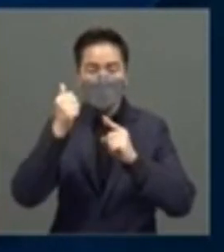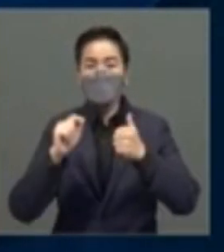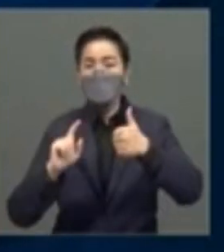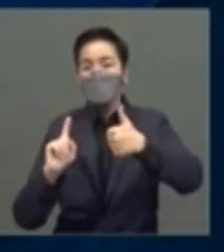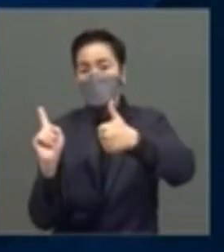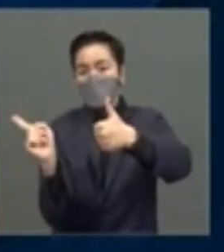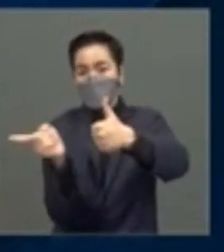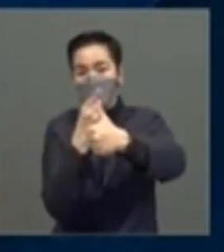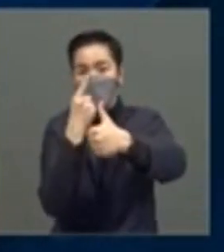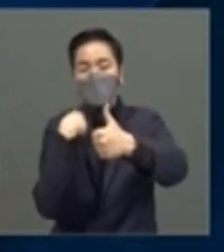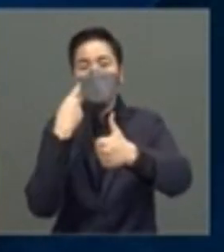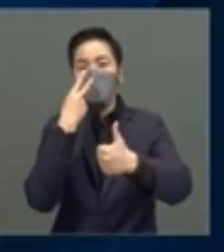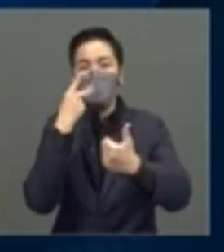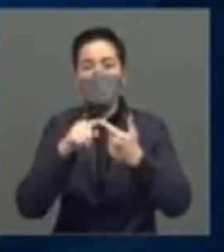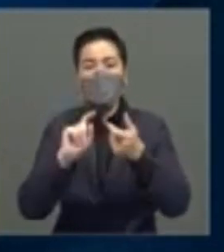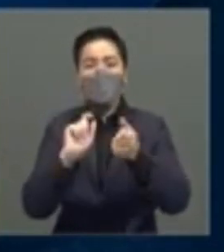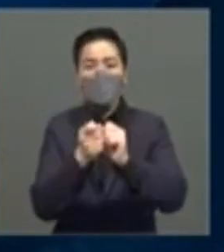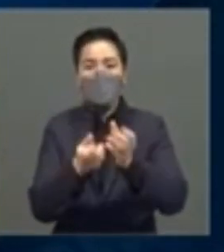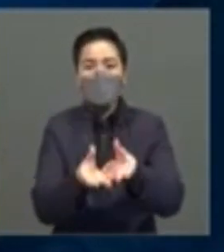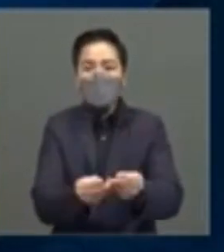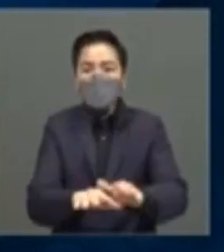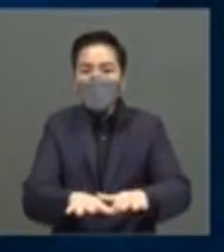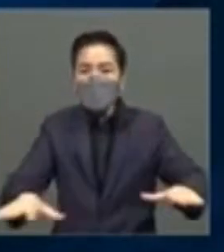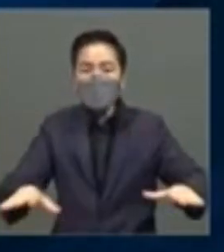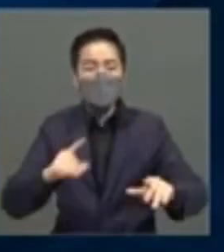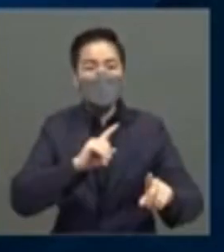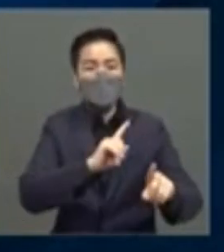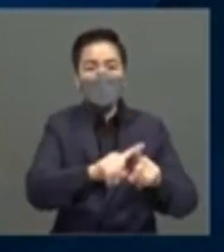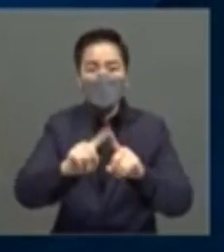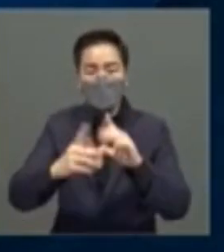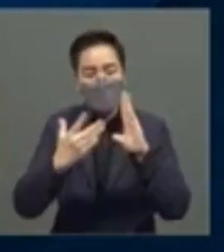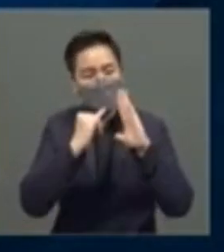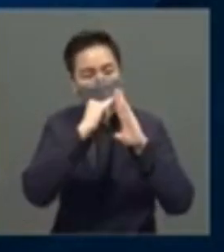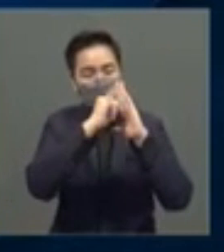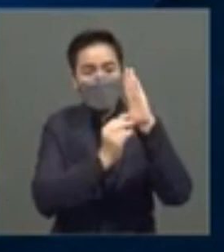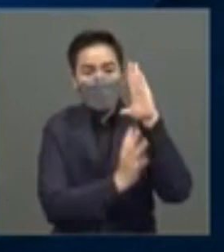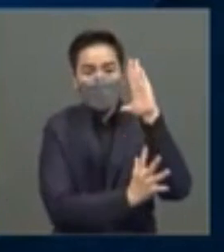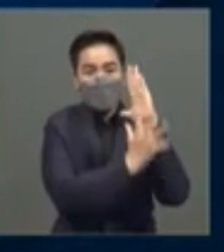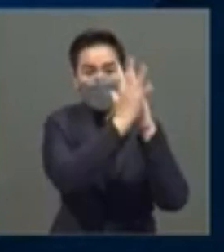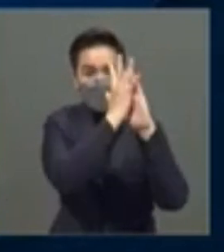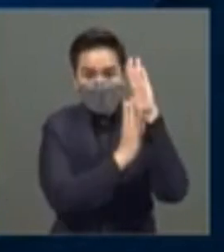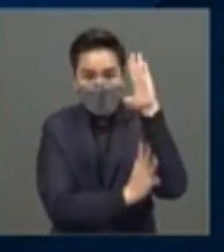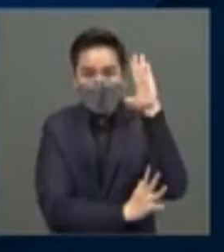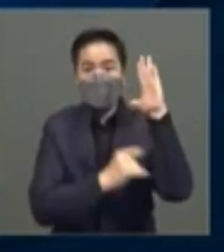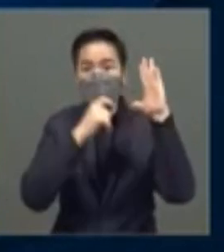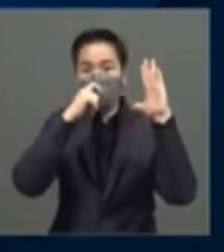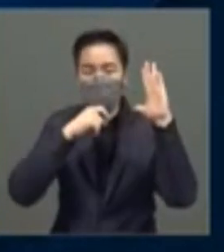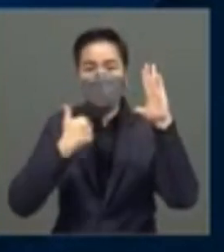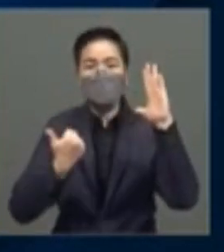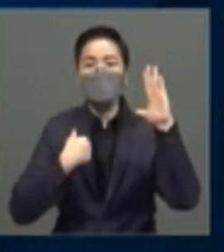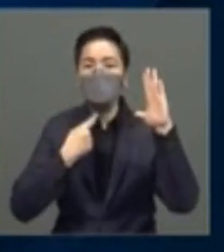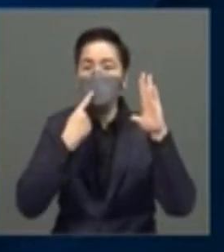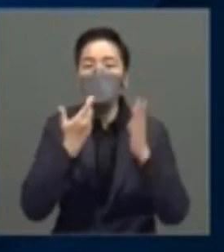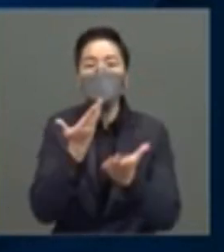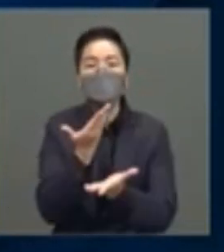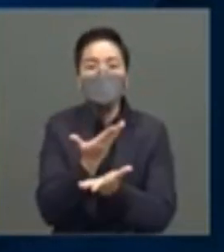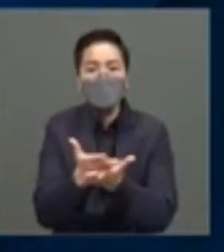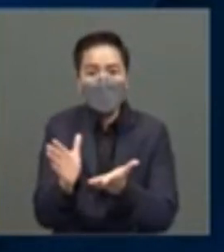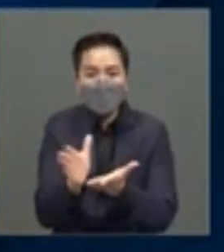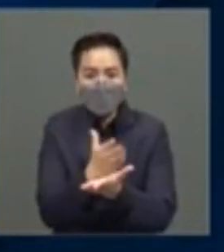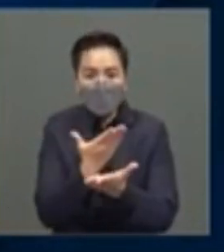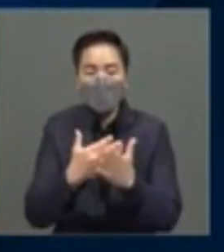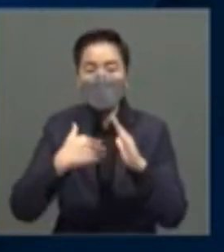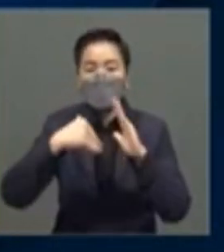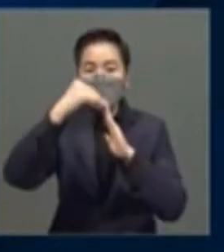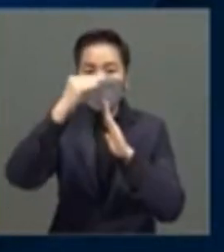อันดับแรกค่ะไปดูเรื่องของการปรับระดับพื้นที่สถานการณ์ย่อยในพื้นที่ทั่วราชอาณาจักรมีการแบ่ง